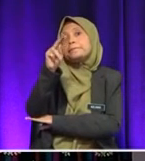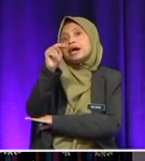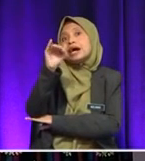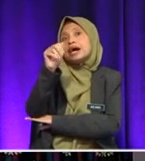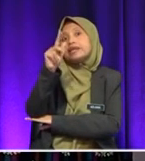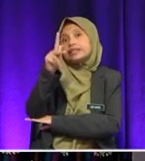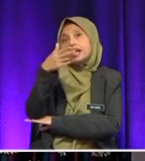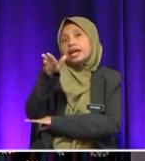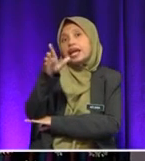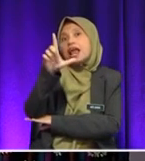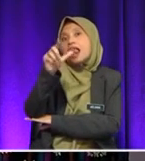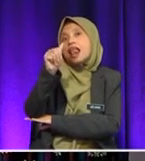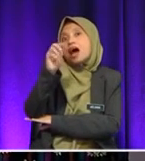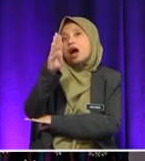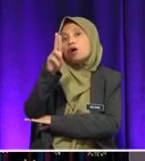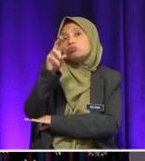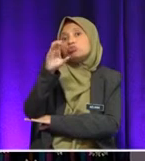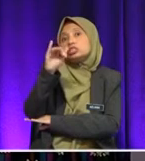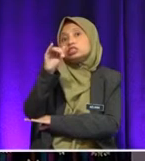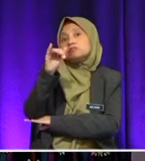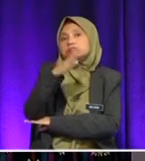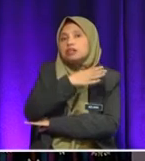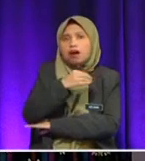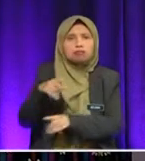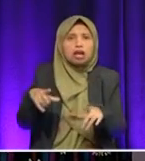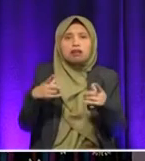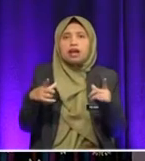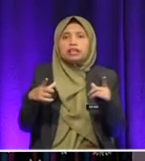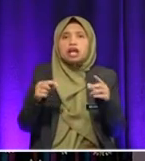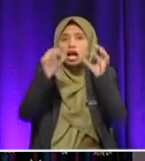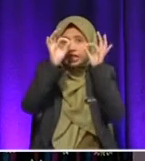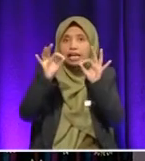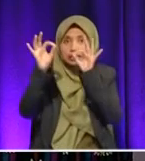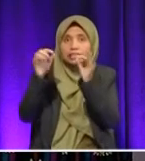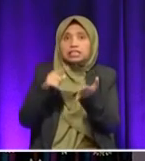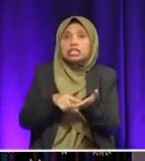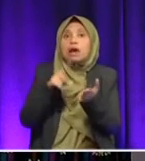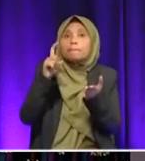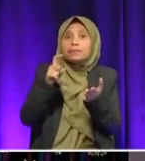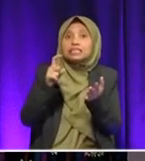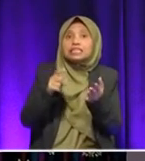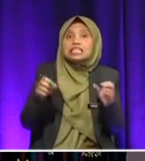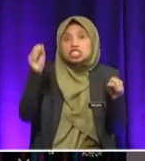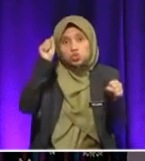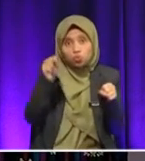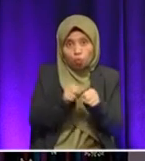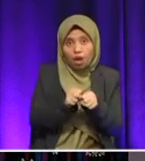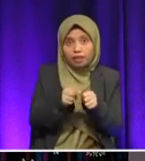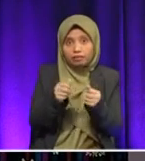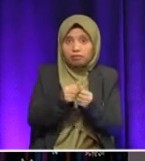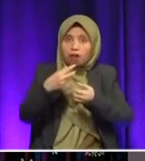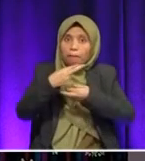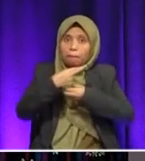dan juga ada banyak lagi hiasan-hiasan lainnya kemasan hiasan ini perlulah sesuai juga dengan pakaian yang kita weke